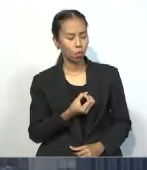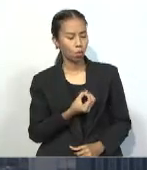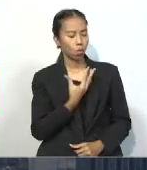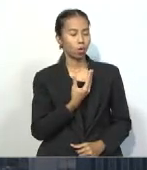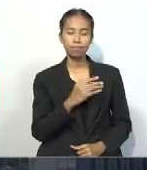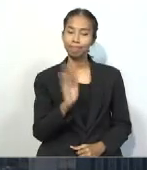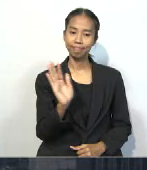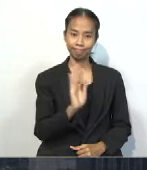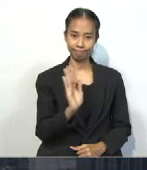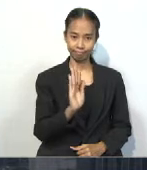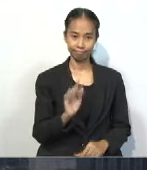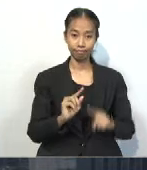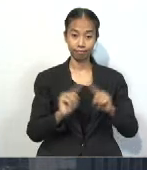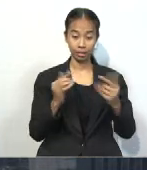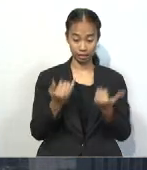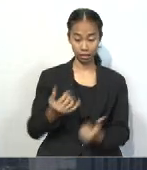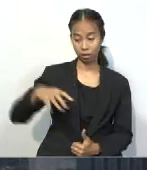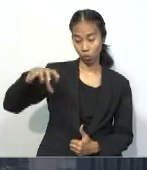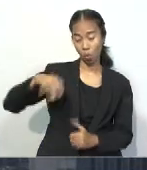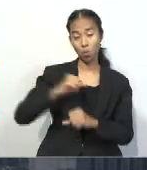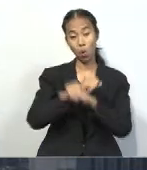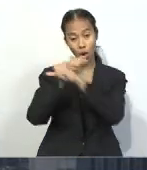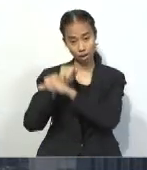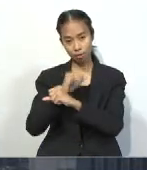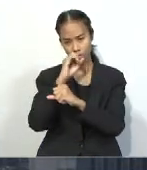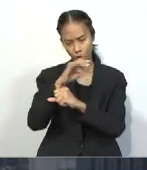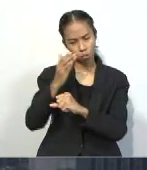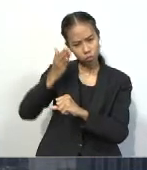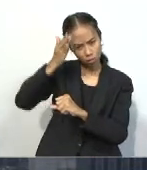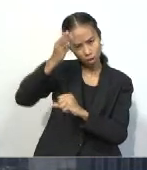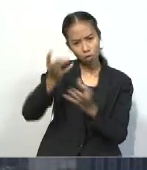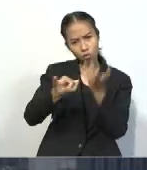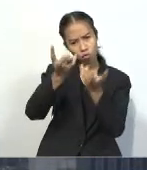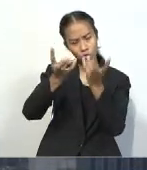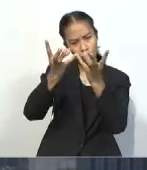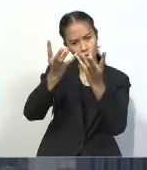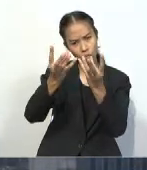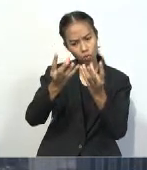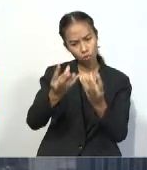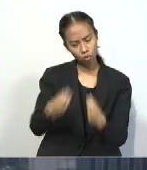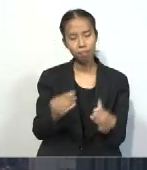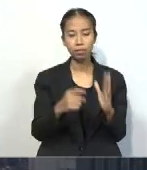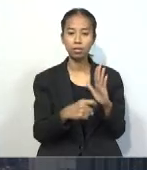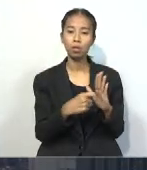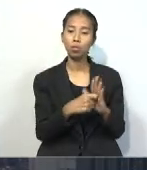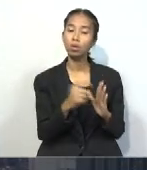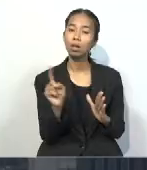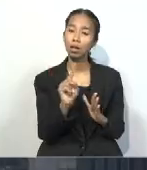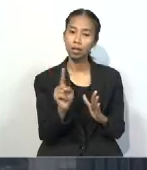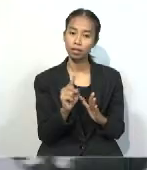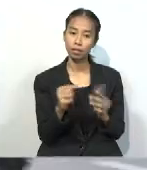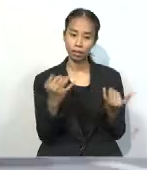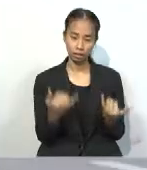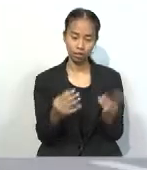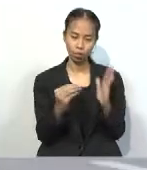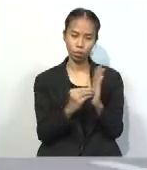ใจไปทางกรมควบคุมมลพิษบอกว่าปริมาณฝุ่นละอองตอนนี้มีแนวโน้มลดลงแล้วนะคะสาเหตุหลักๆที่จะทำให้สภาพอาก